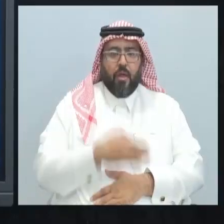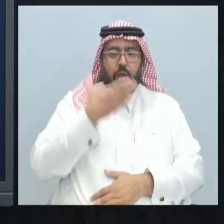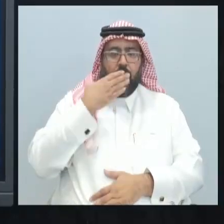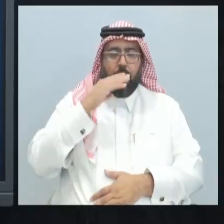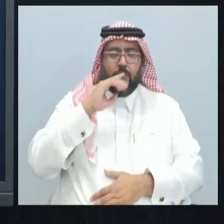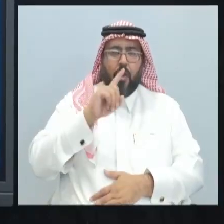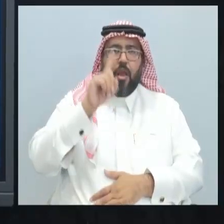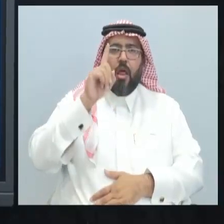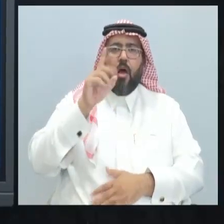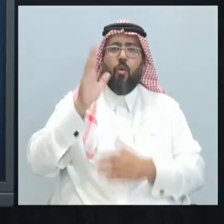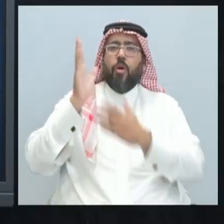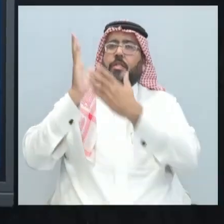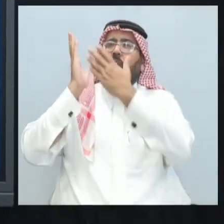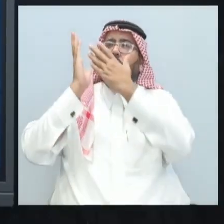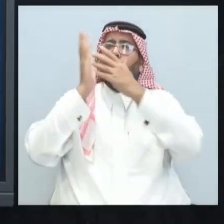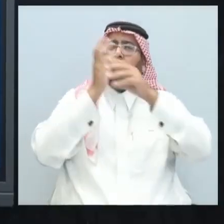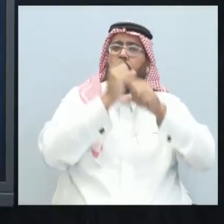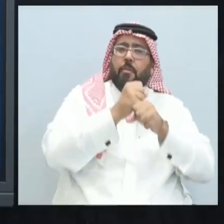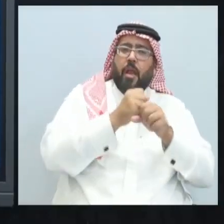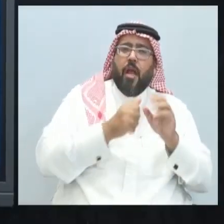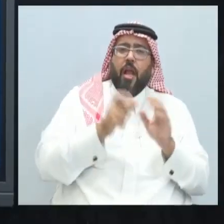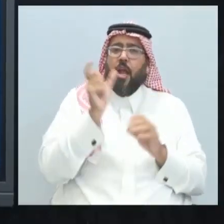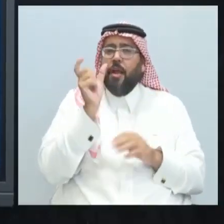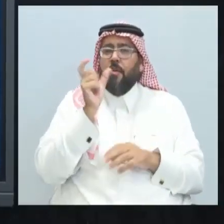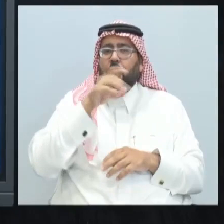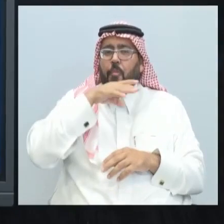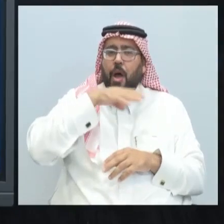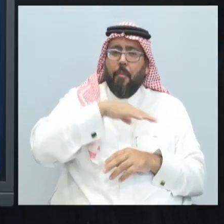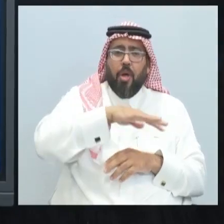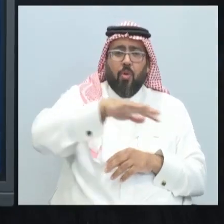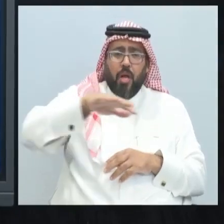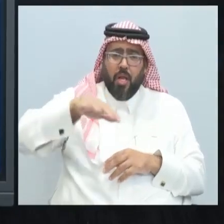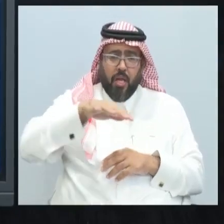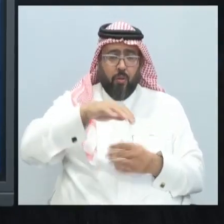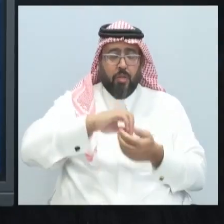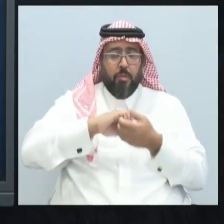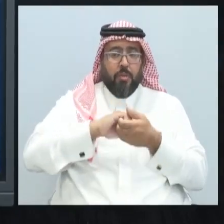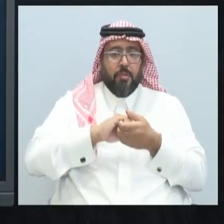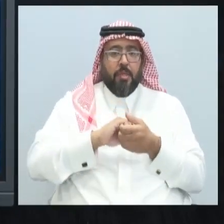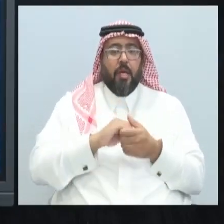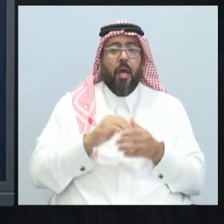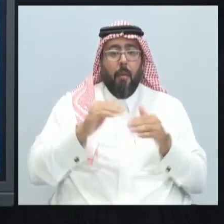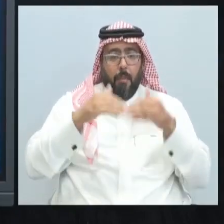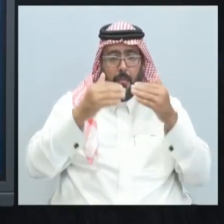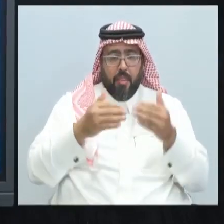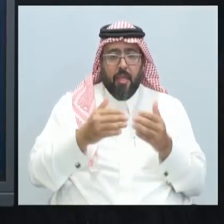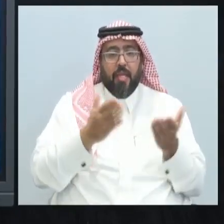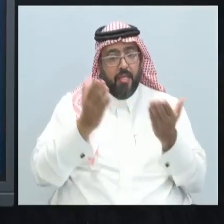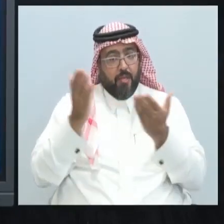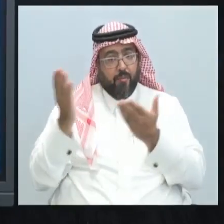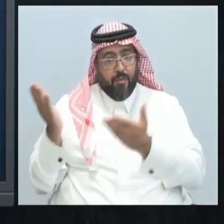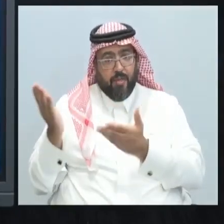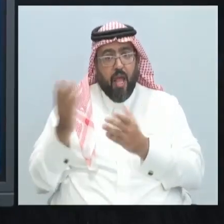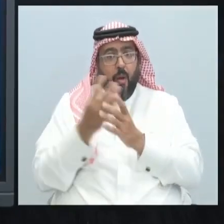الحمد لله والصلاه والسلام على اشرف الانبياء والمرسلين نبينا محمد واله وصحبه اجمعين اما بعد حياكم